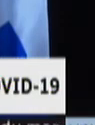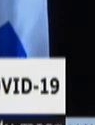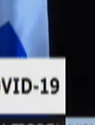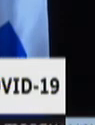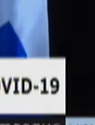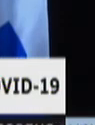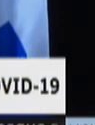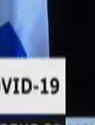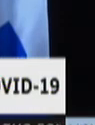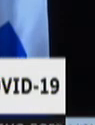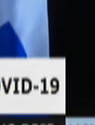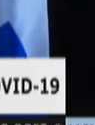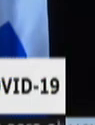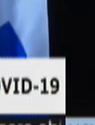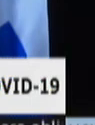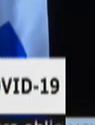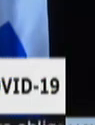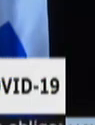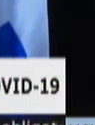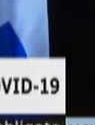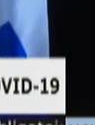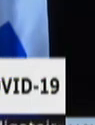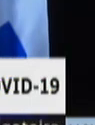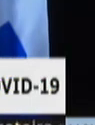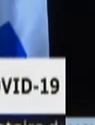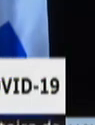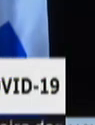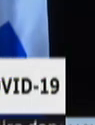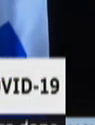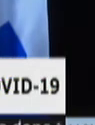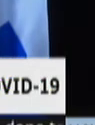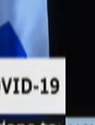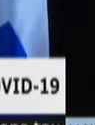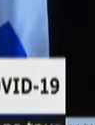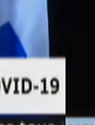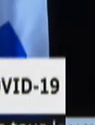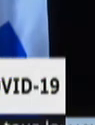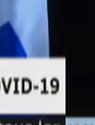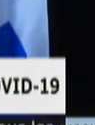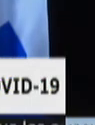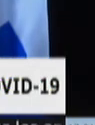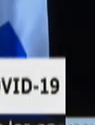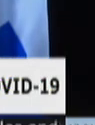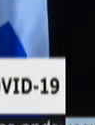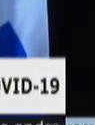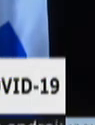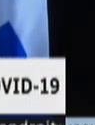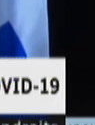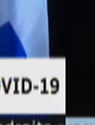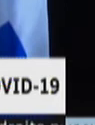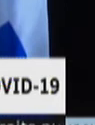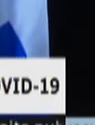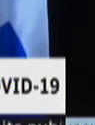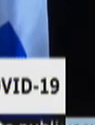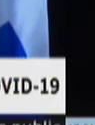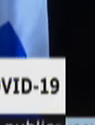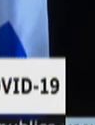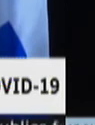clients qui ne respectent pas les règles. Et dernièrement, avec la santé publique, s'il est nécessaire,